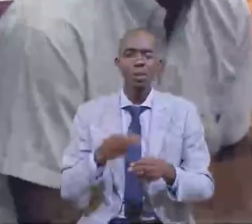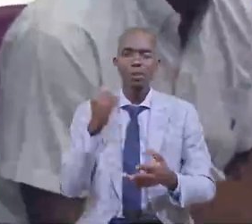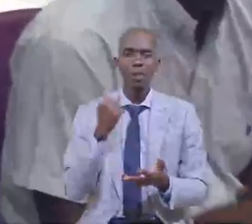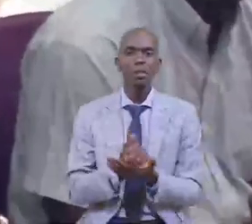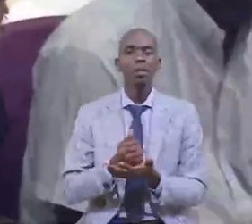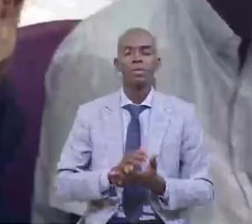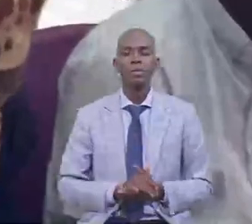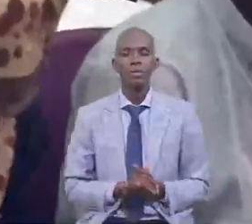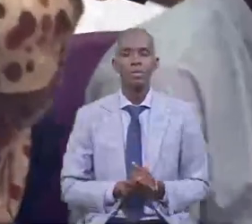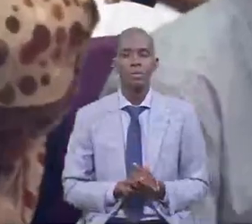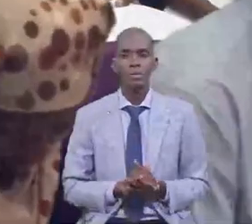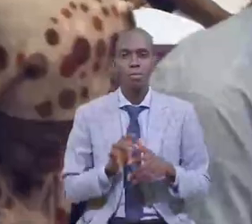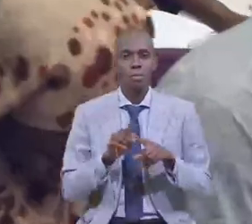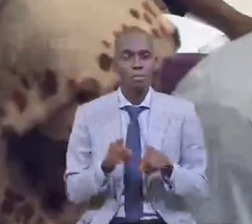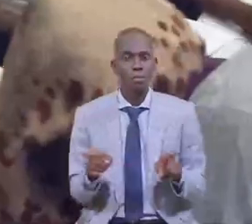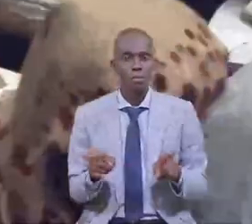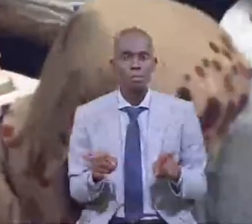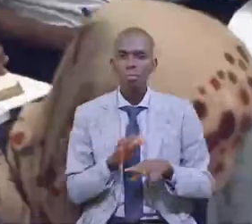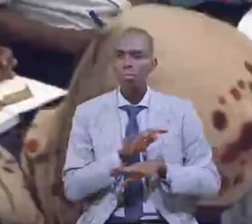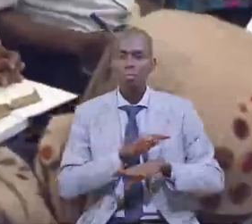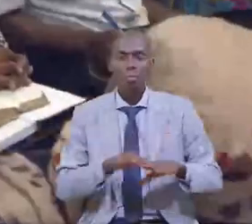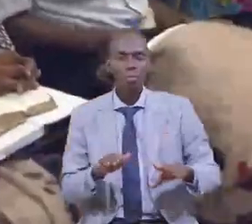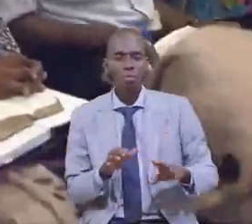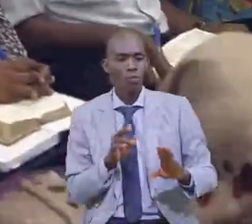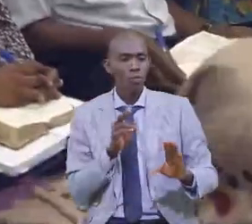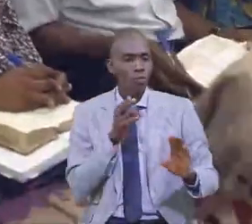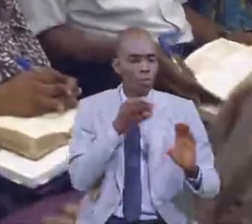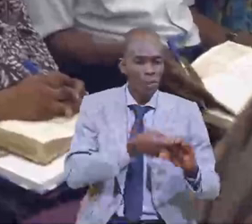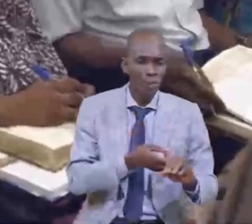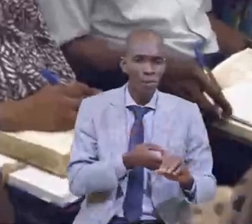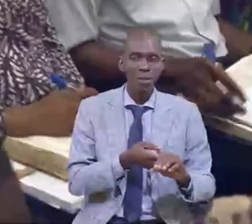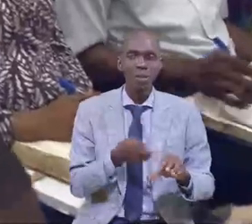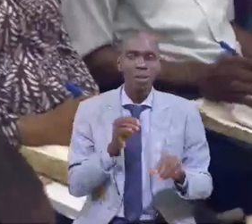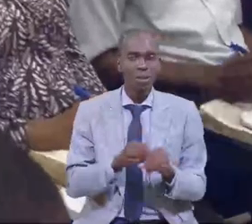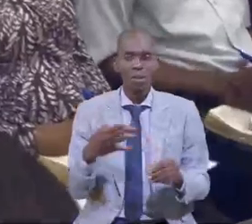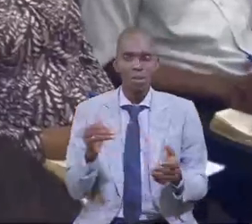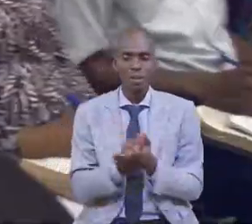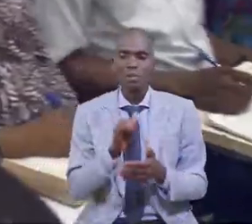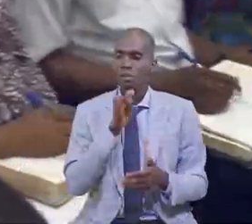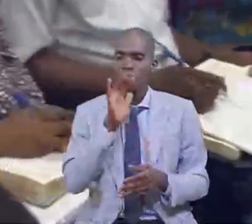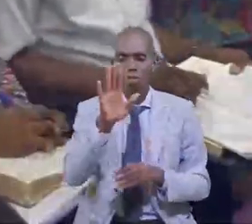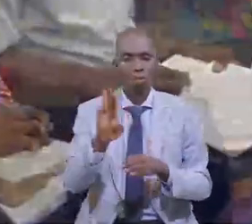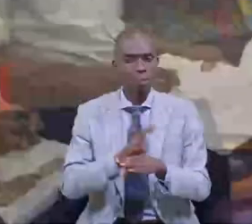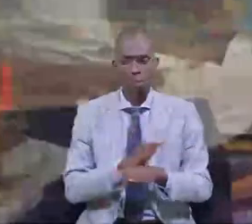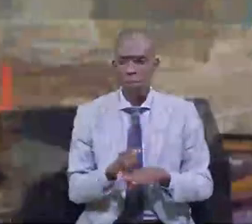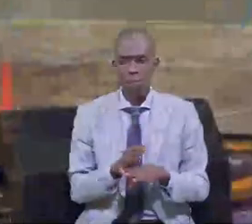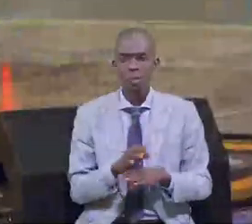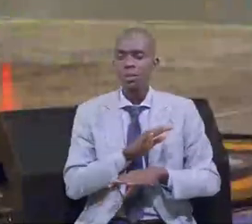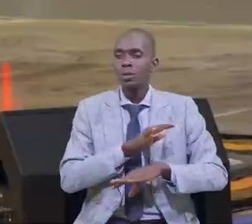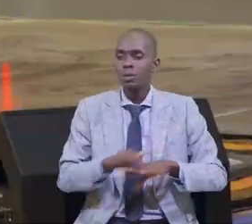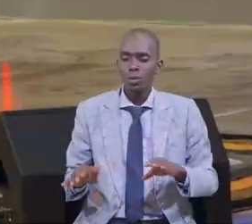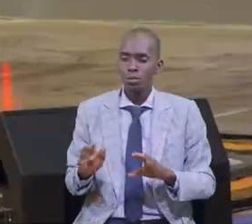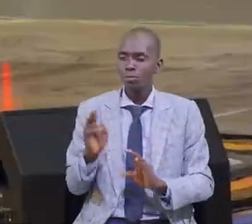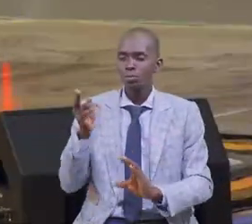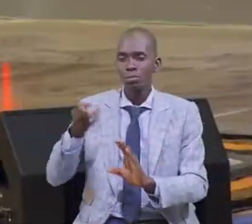au nom de Jésus-Christ. Mais il ne faut pas vous impliquer dans des choses qui ne vous concernent pas. Il ne faut pas